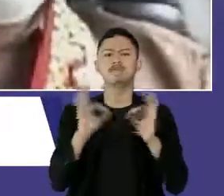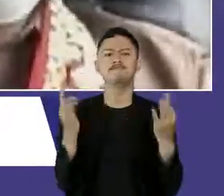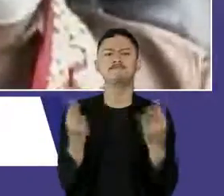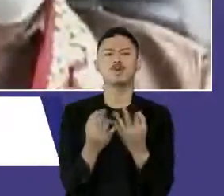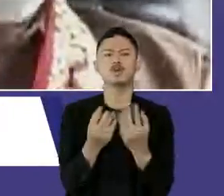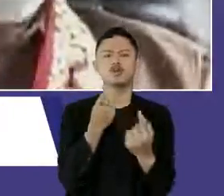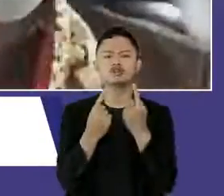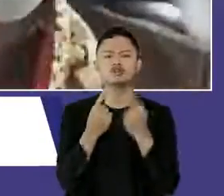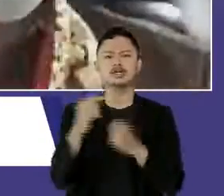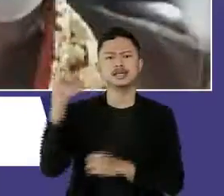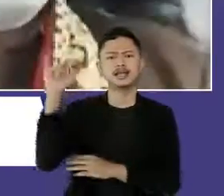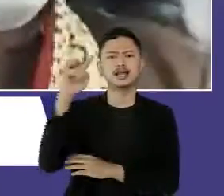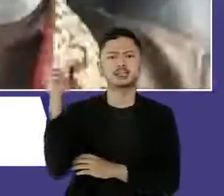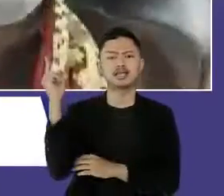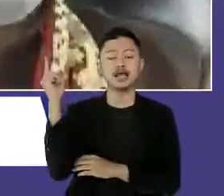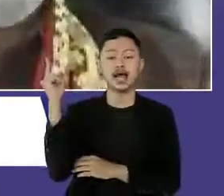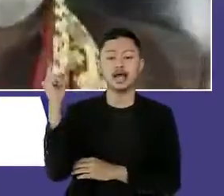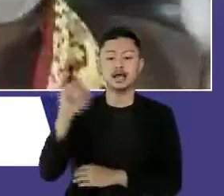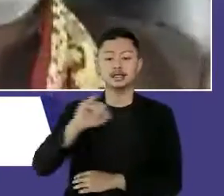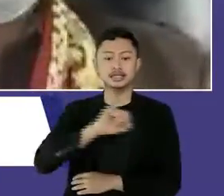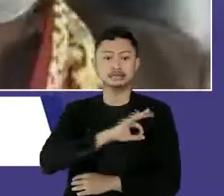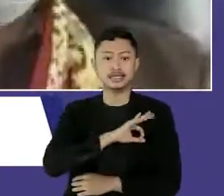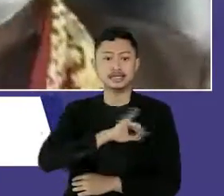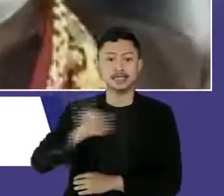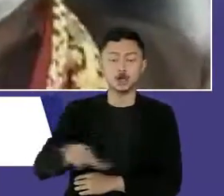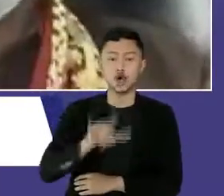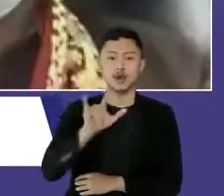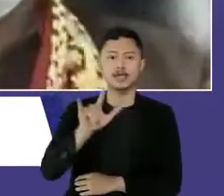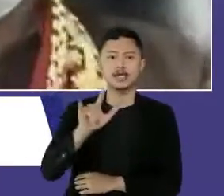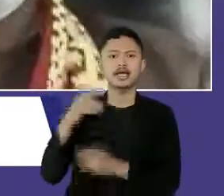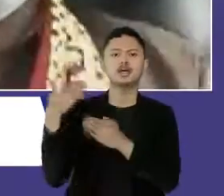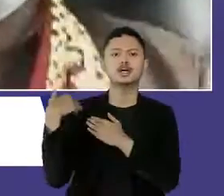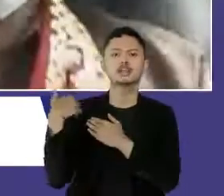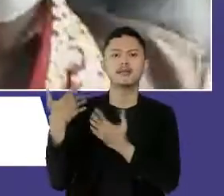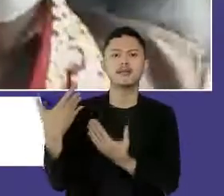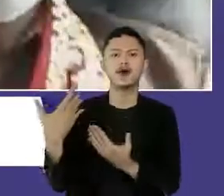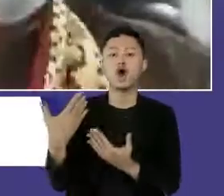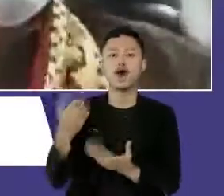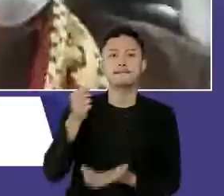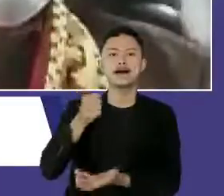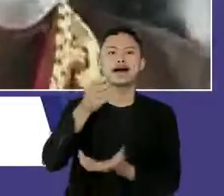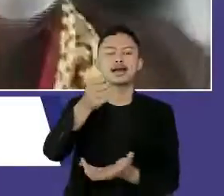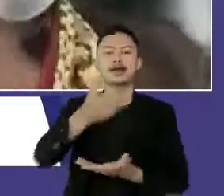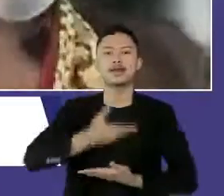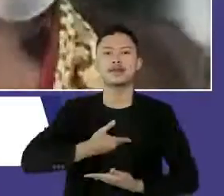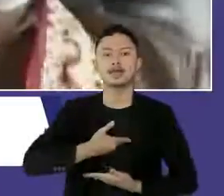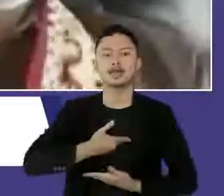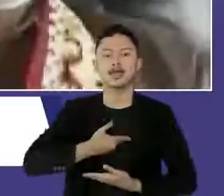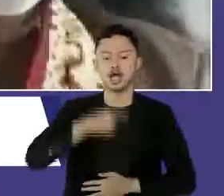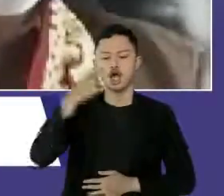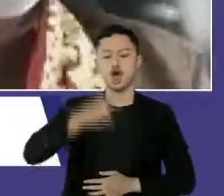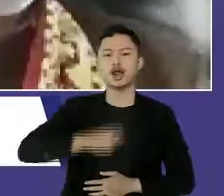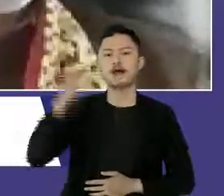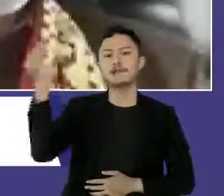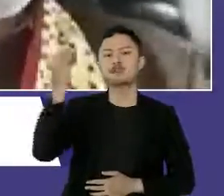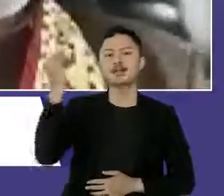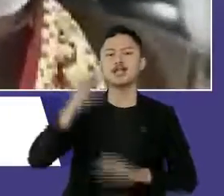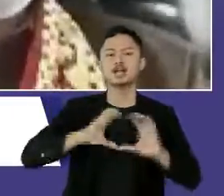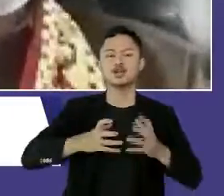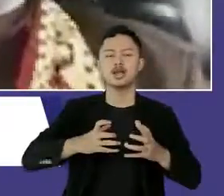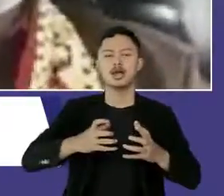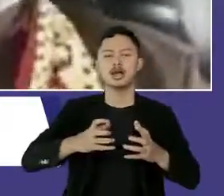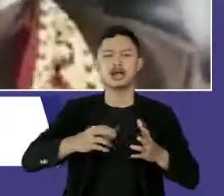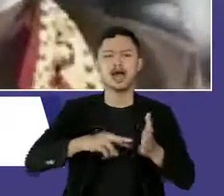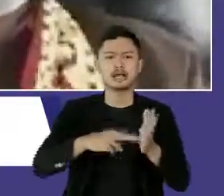Pak Presiden Jokowi mendapatkan penghargaan sebagai tokoh pariwisata dunia, bukan karena Indonesia segera